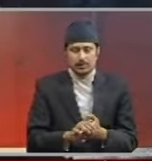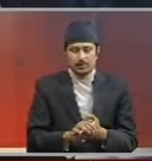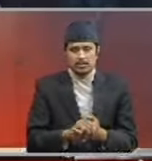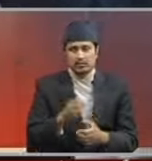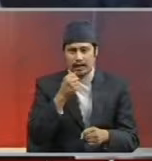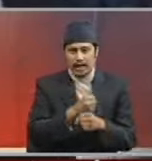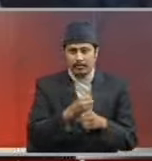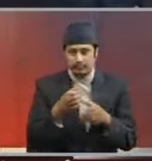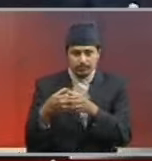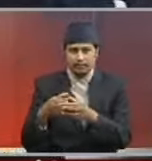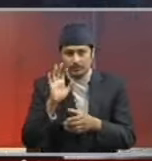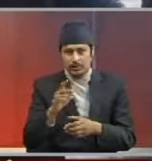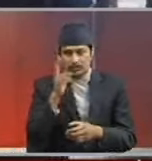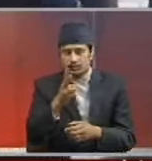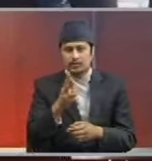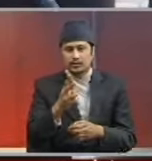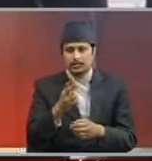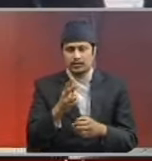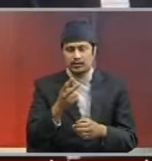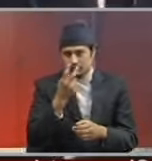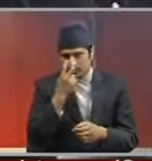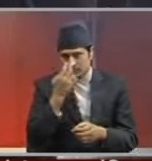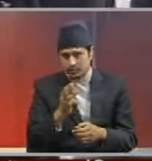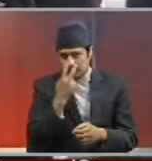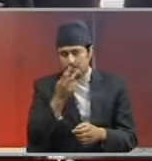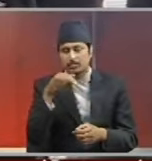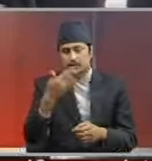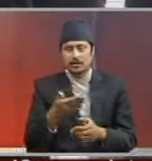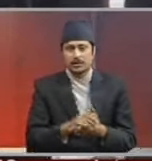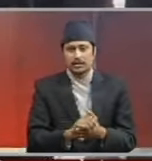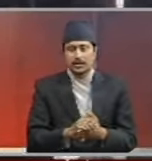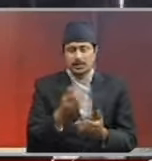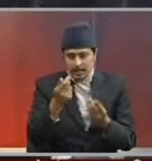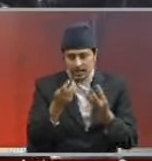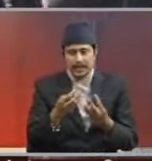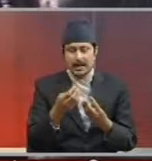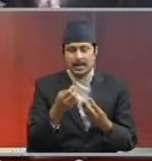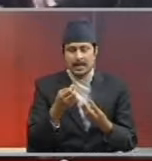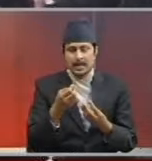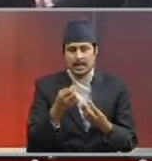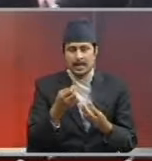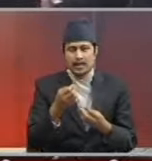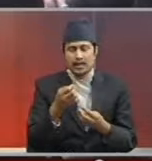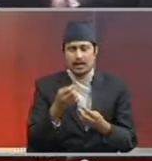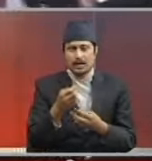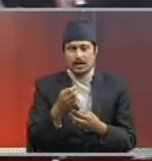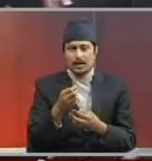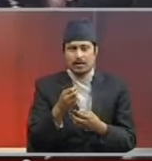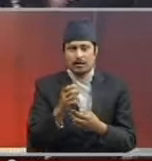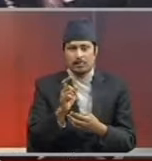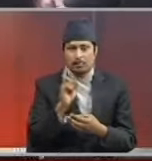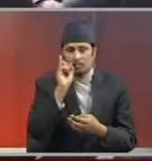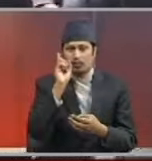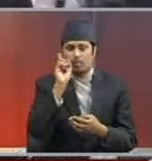छ दुई तिन दिन त्यसको समय बढाउने र सङ्ख्या अलि